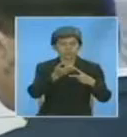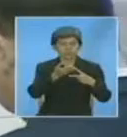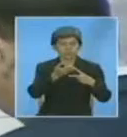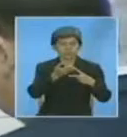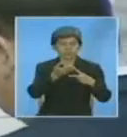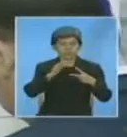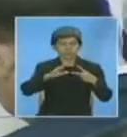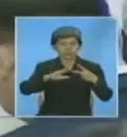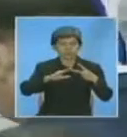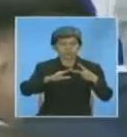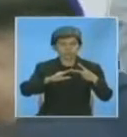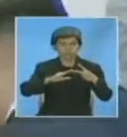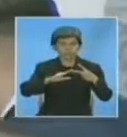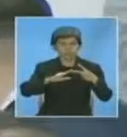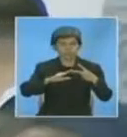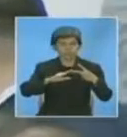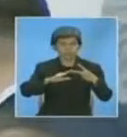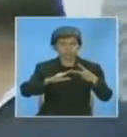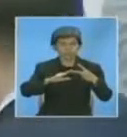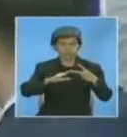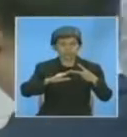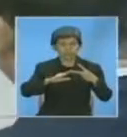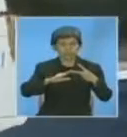สุรชัย